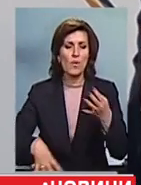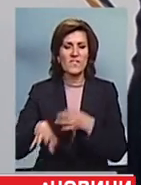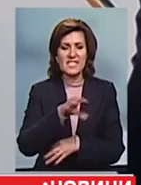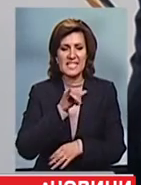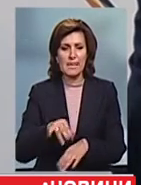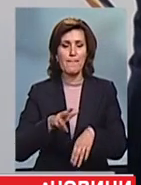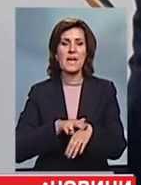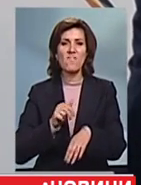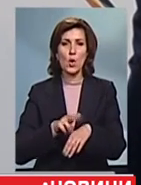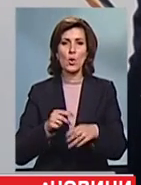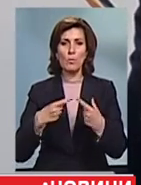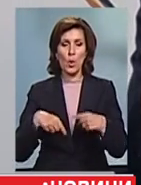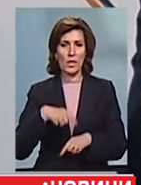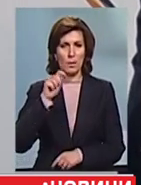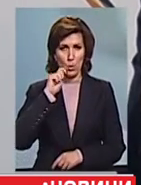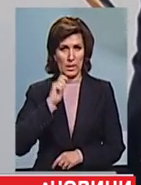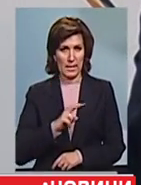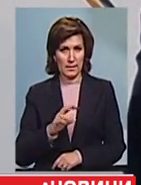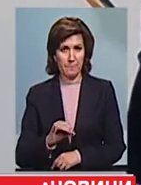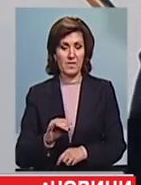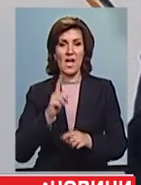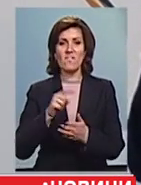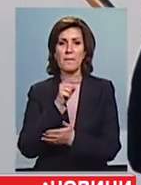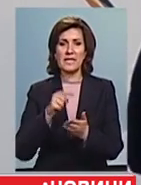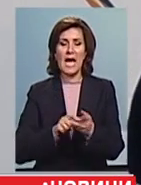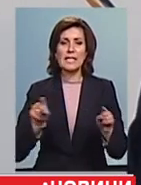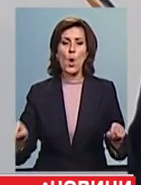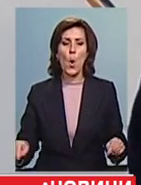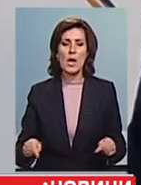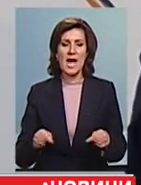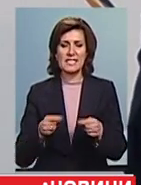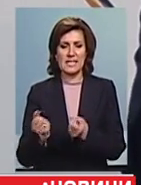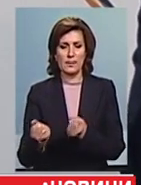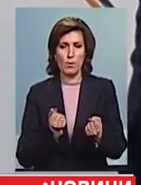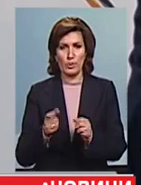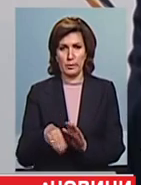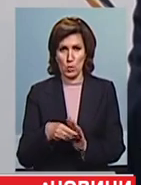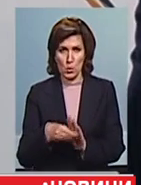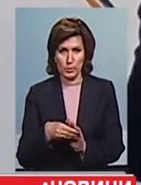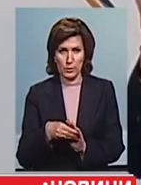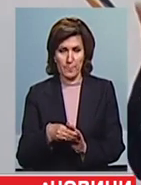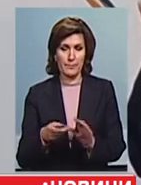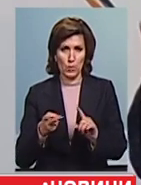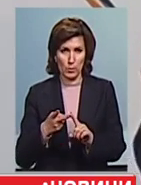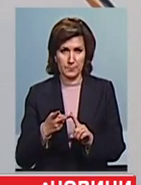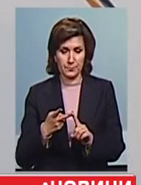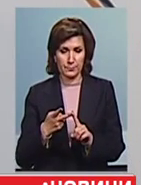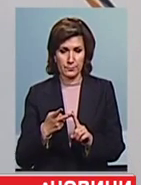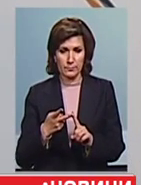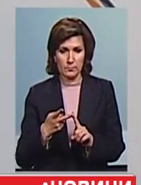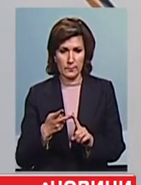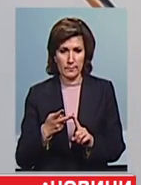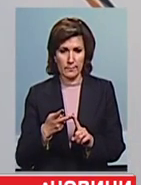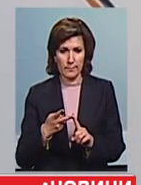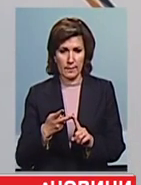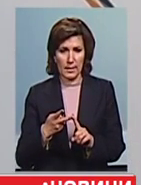всім правоохоронним органам України в питанні організації боротьби з корупцією. Друге,